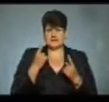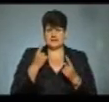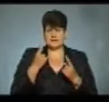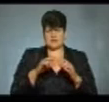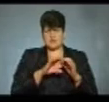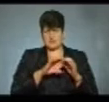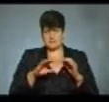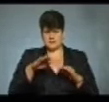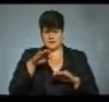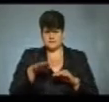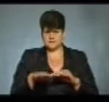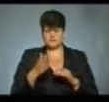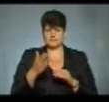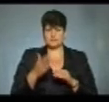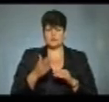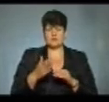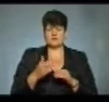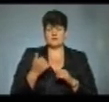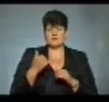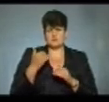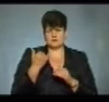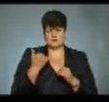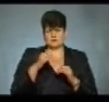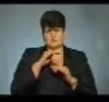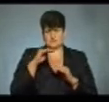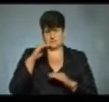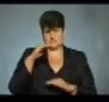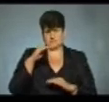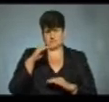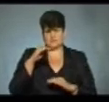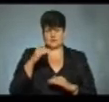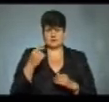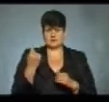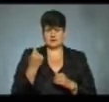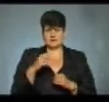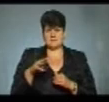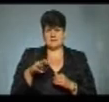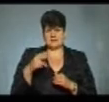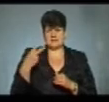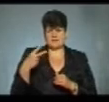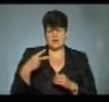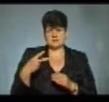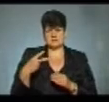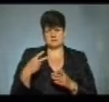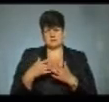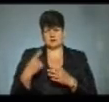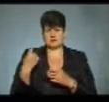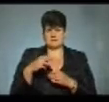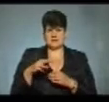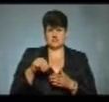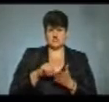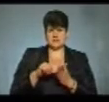залягання. Глибина залягання від сучасної рівня поверхні – це від 1,20 м. До 1,60 м,